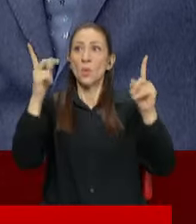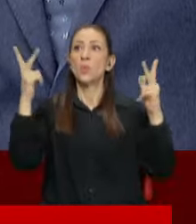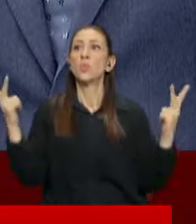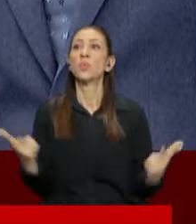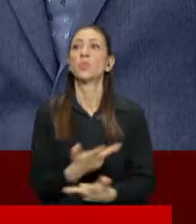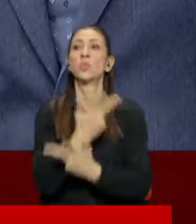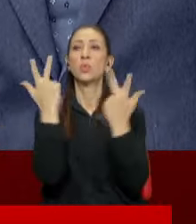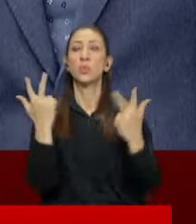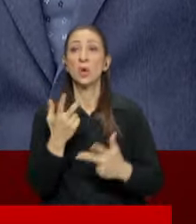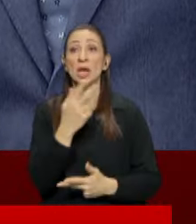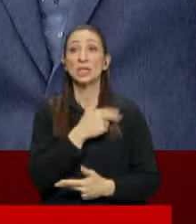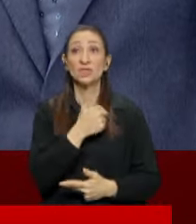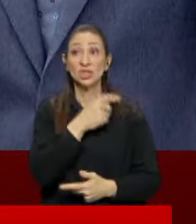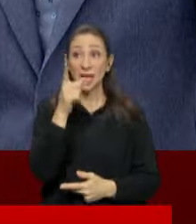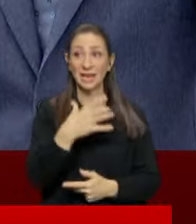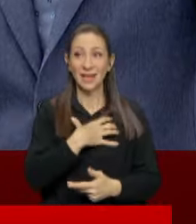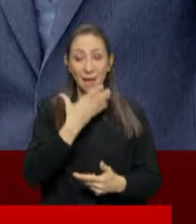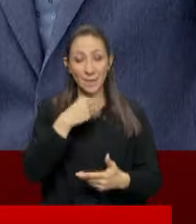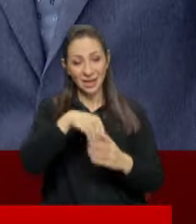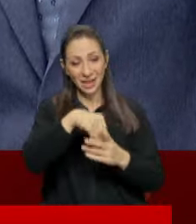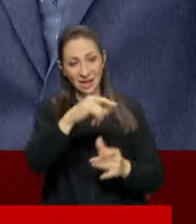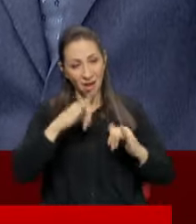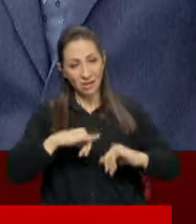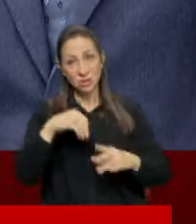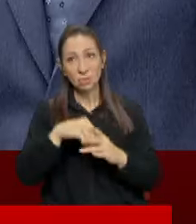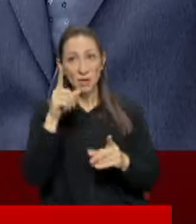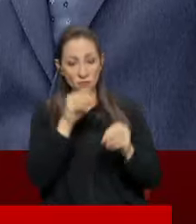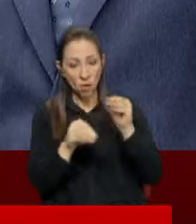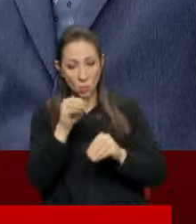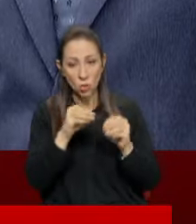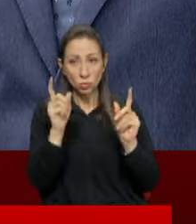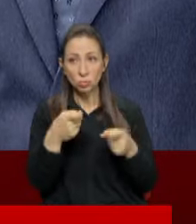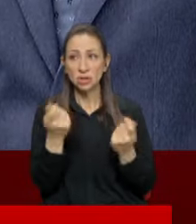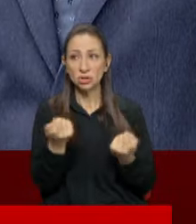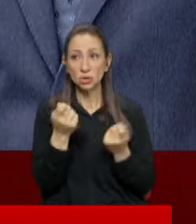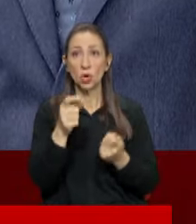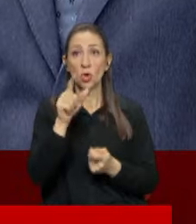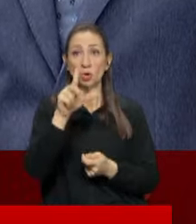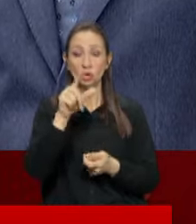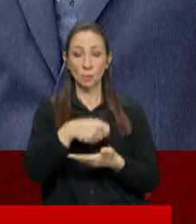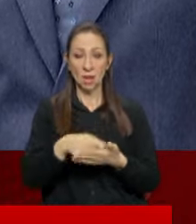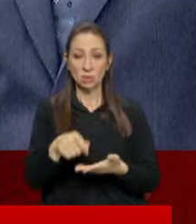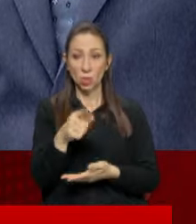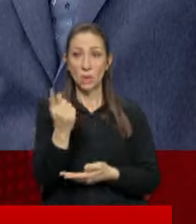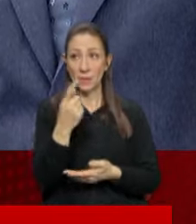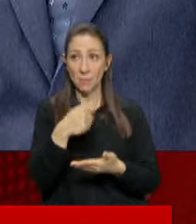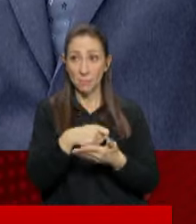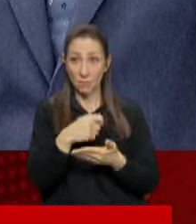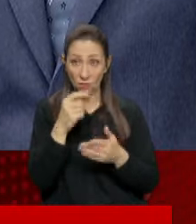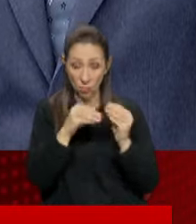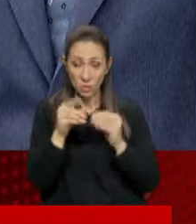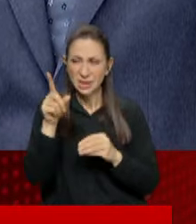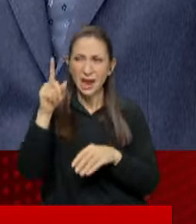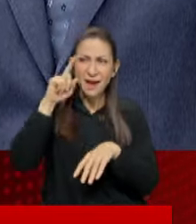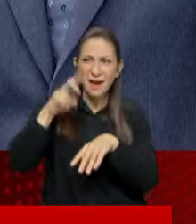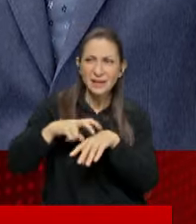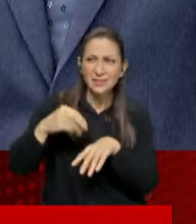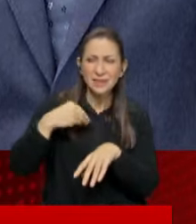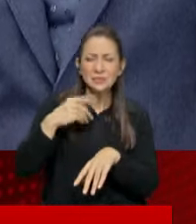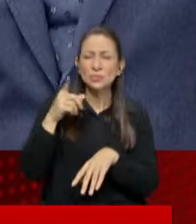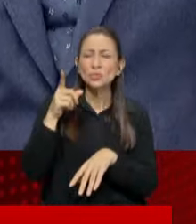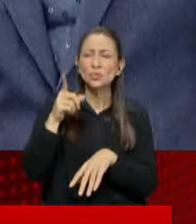ve İsviçre kendi emekleri için, onların refah için bir formül bulmaya çalışıyor. 13. maaş böyle bir formül. Sen hatırlattın, şöyle